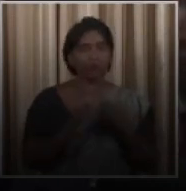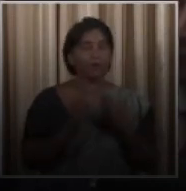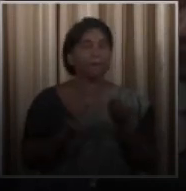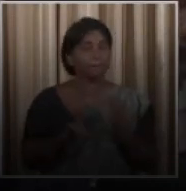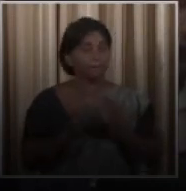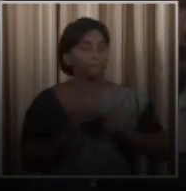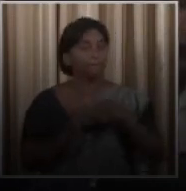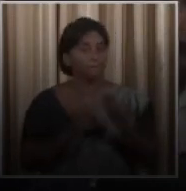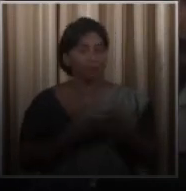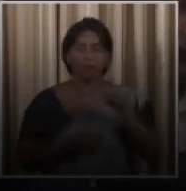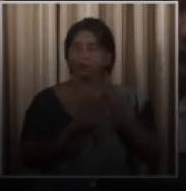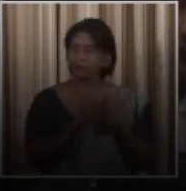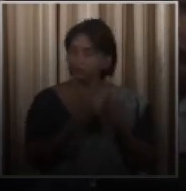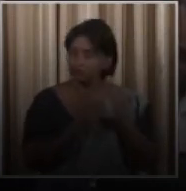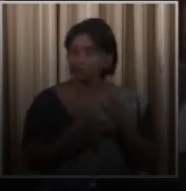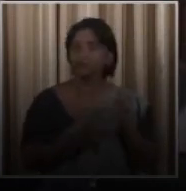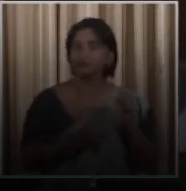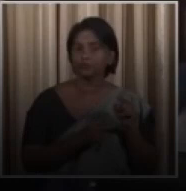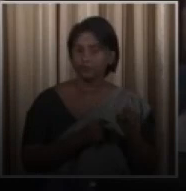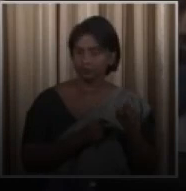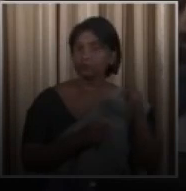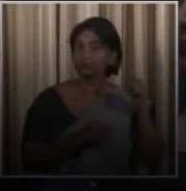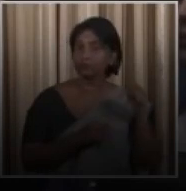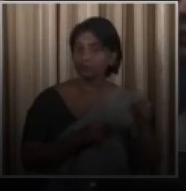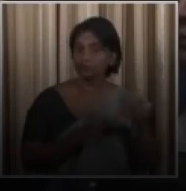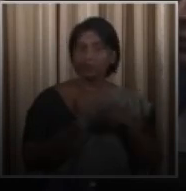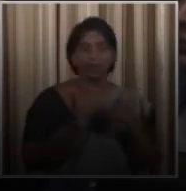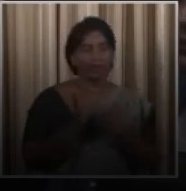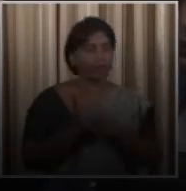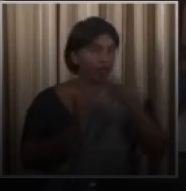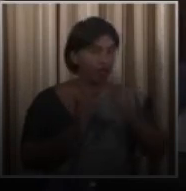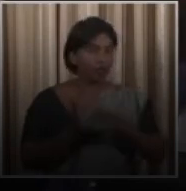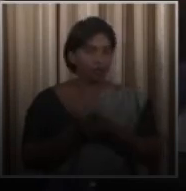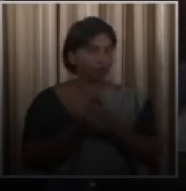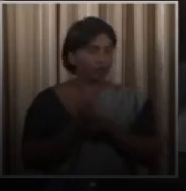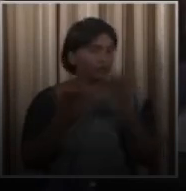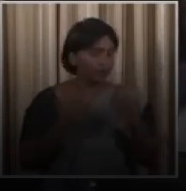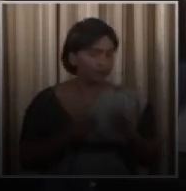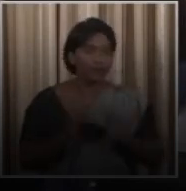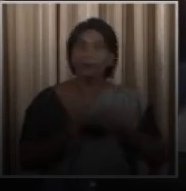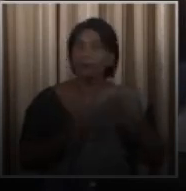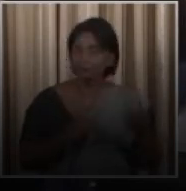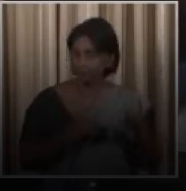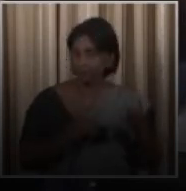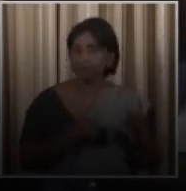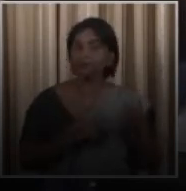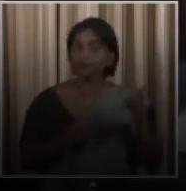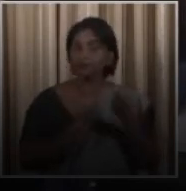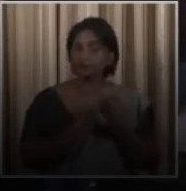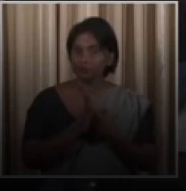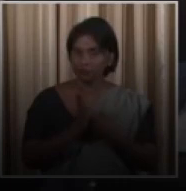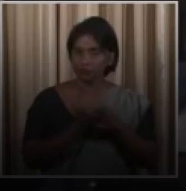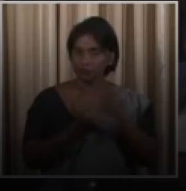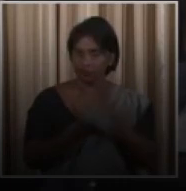කරපු විමසීම් අනුව මේ පනත සම්මත වුණාට පස්සේ මේ නීතියක් බවට